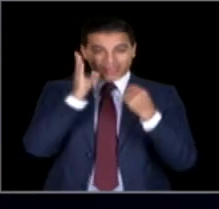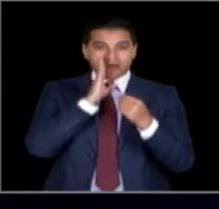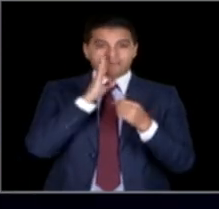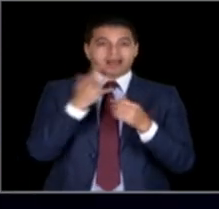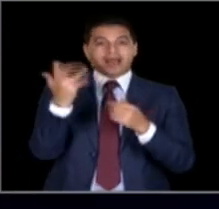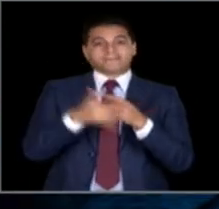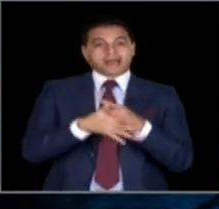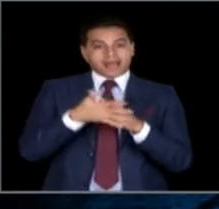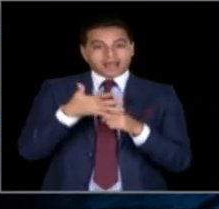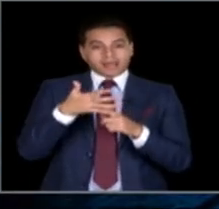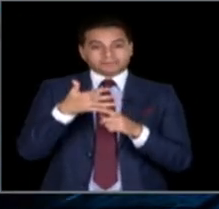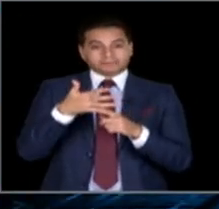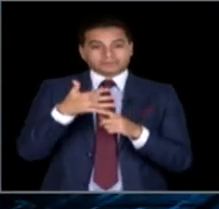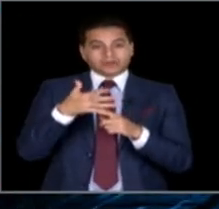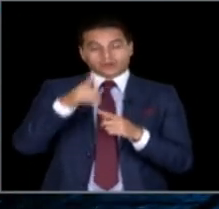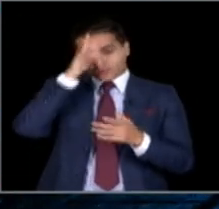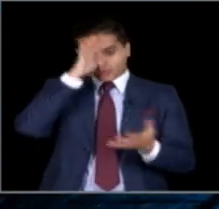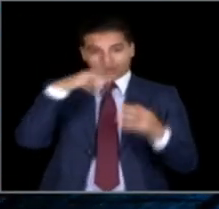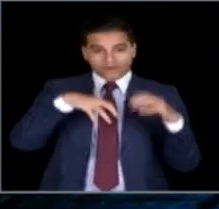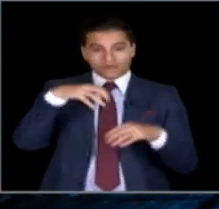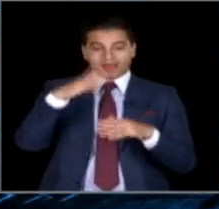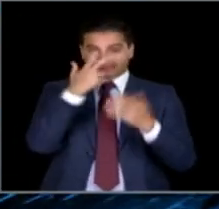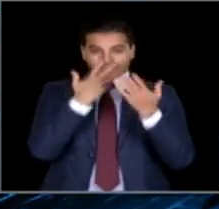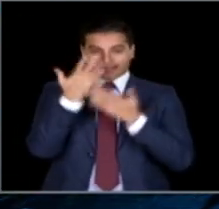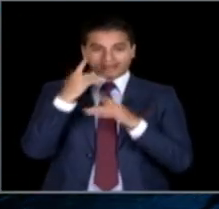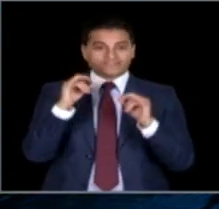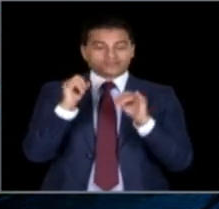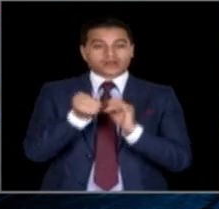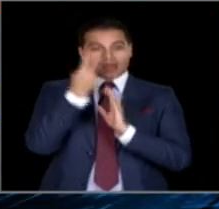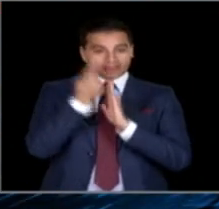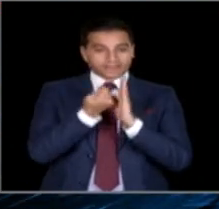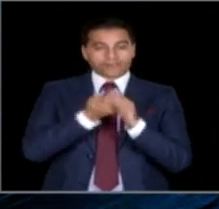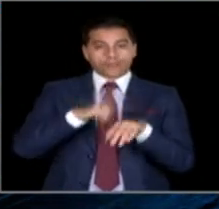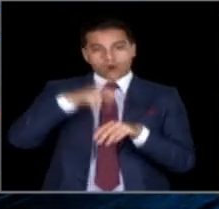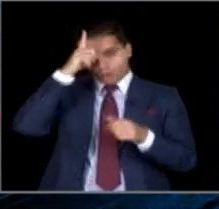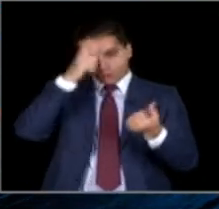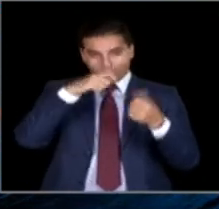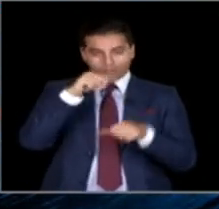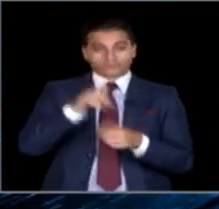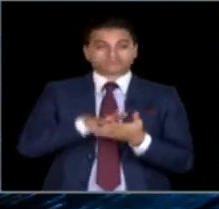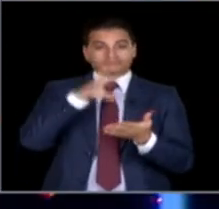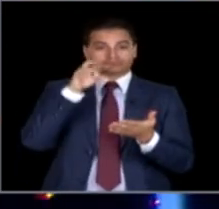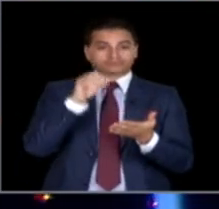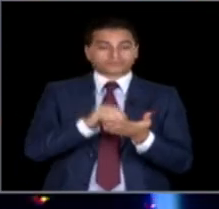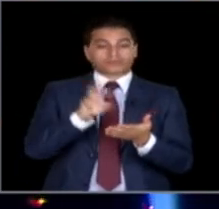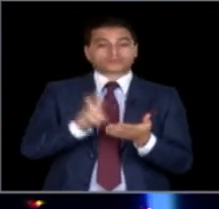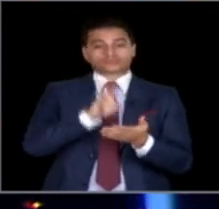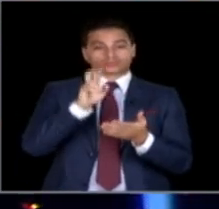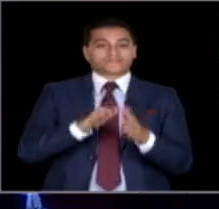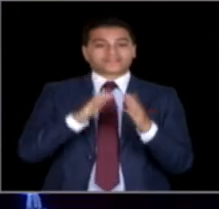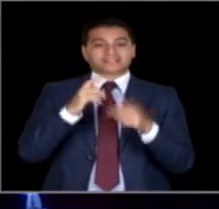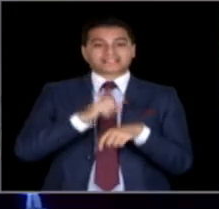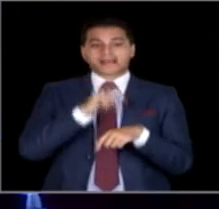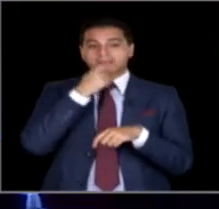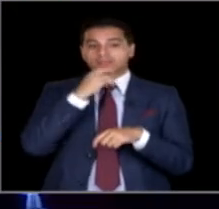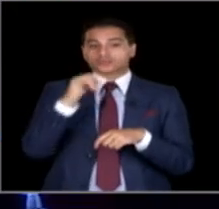العلم خمس مجالات: جغرافيا، تاريخ، 50-50، أدب وعلوم. فريق الساعة